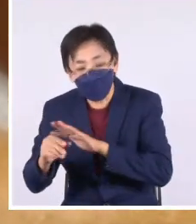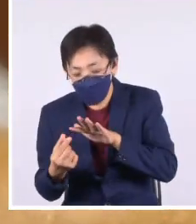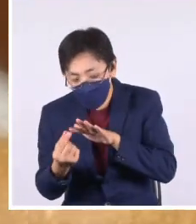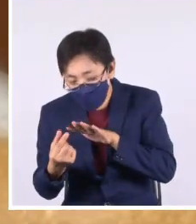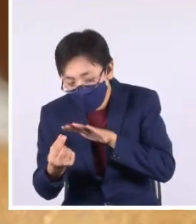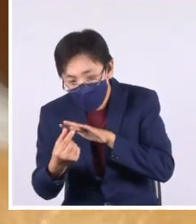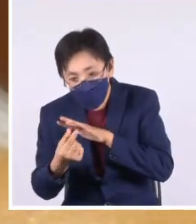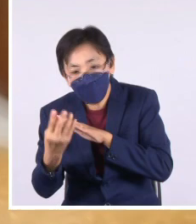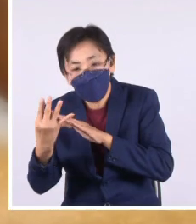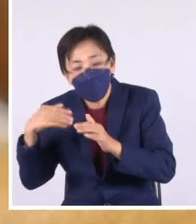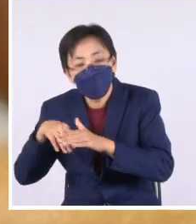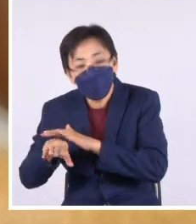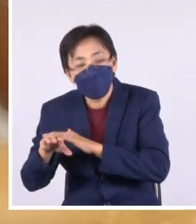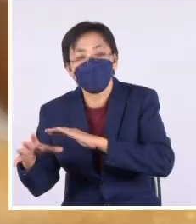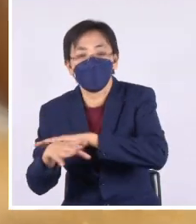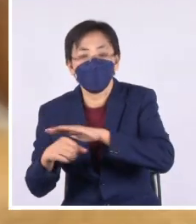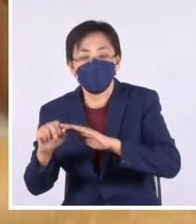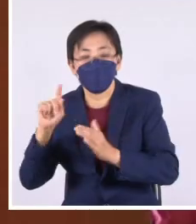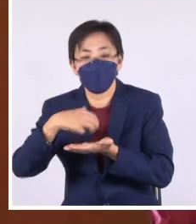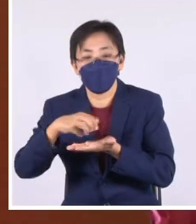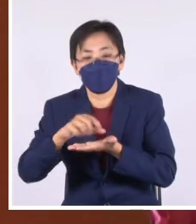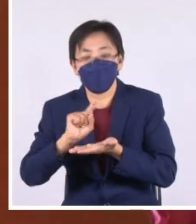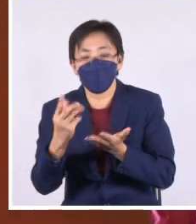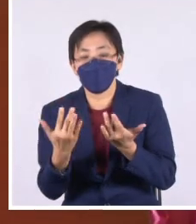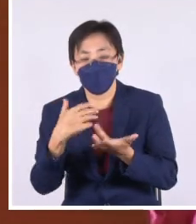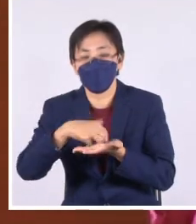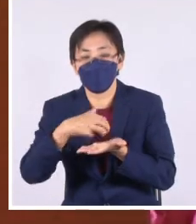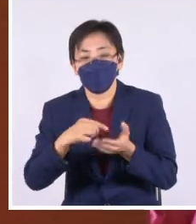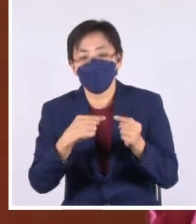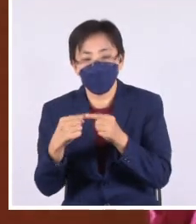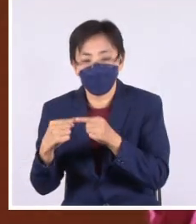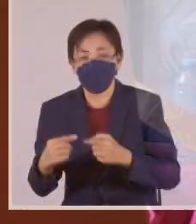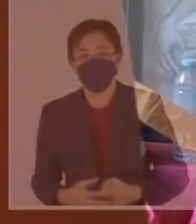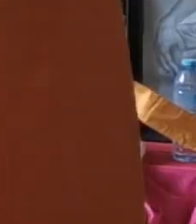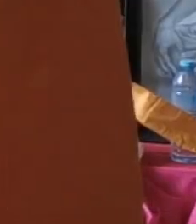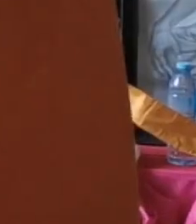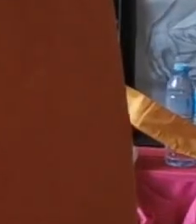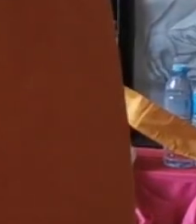ครับ ล่าสุดความคืบหน้าเรื่องนี้เป็นอย่างไรพักก่อนแป๊บเดียวเดี๋ยวมาติดตาม